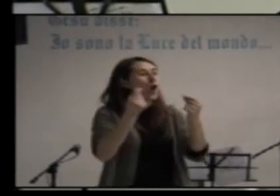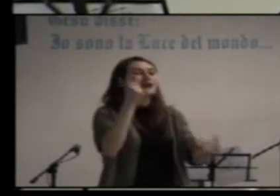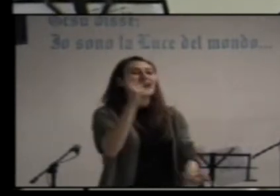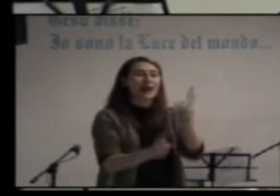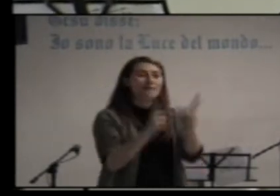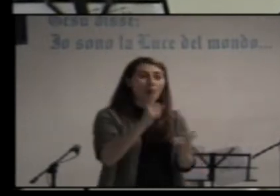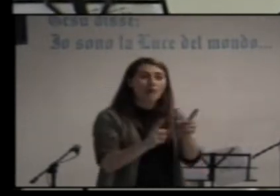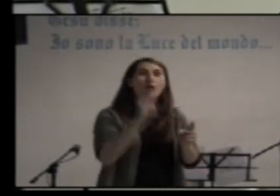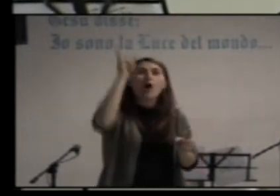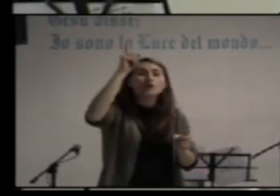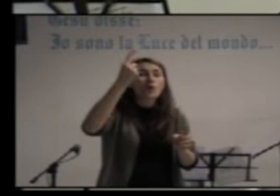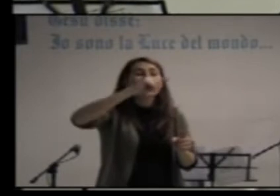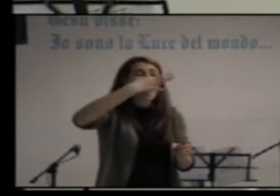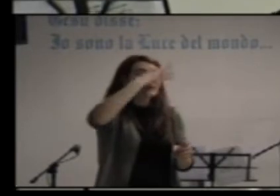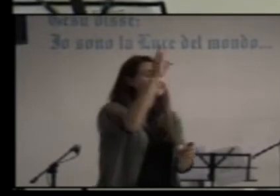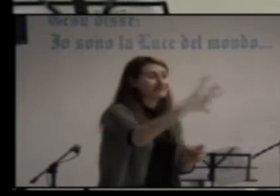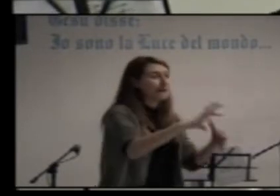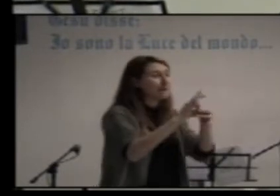sei fedele al tuo patto.